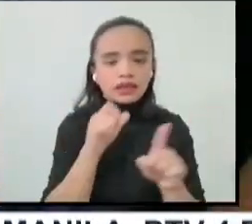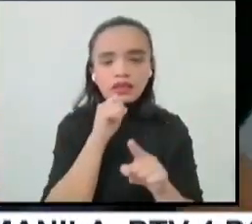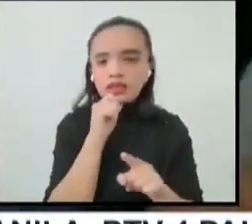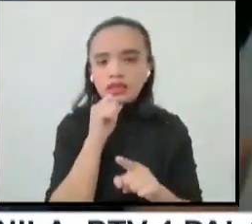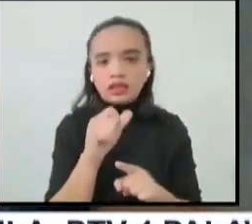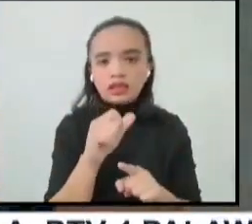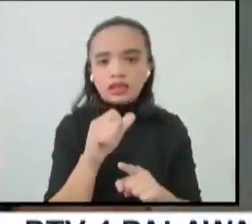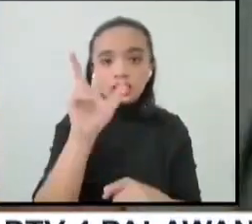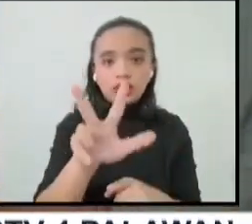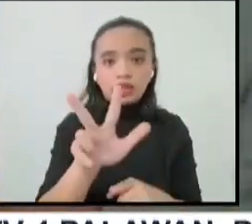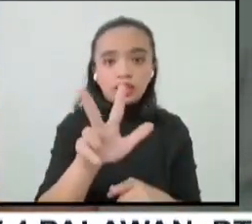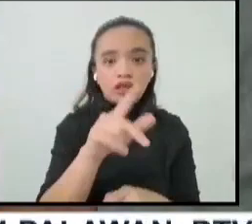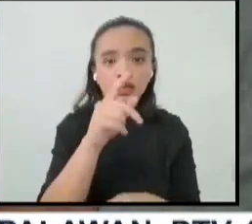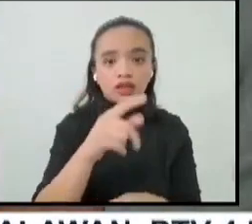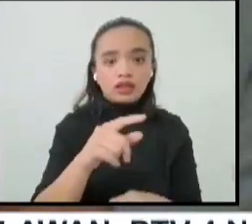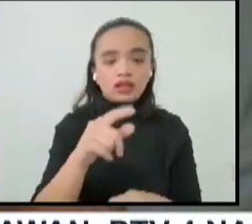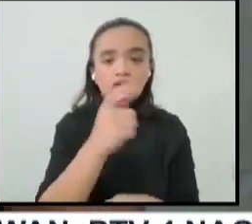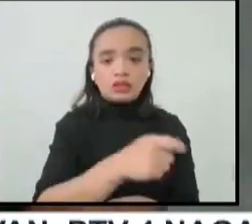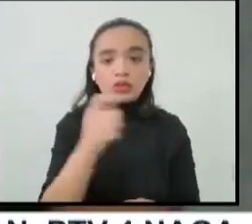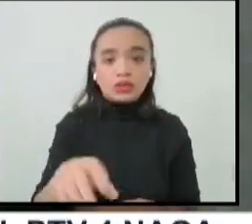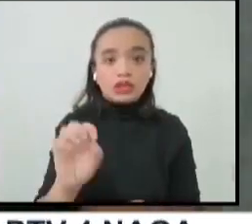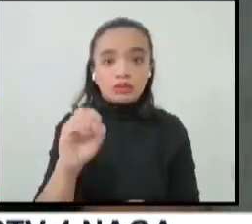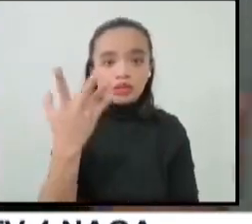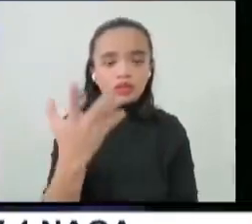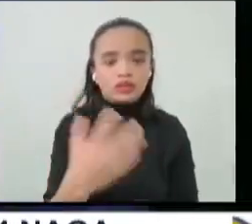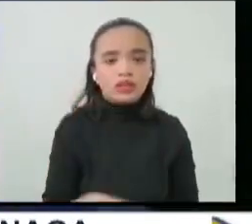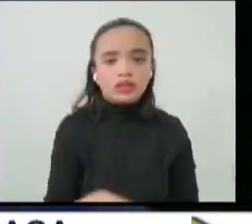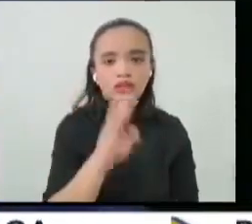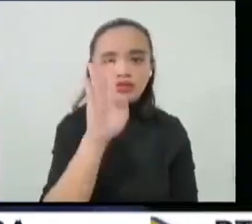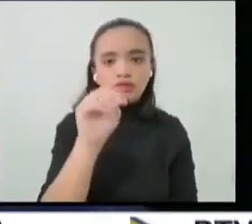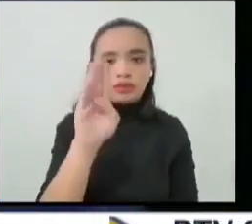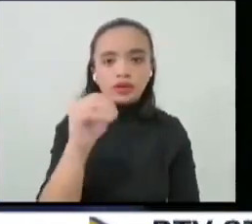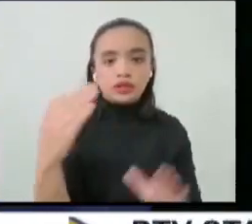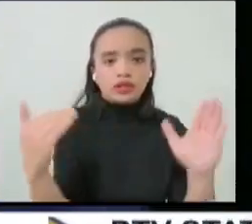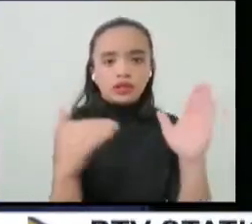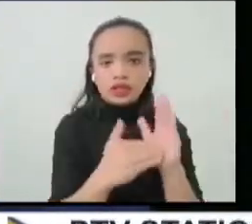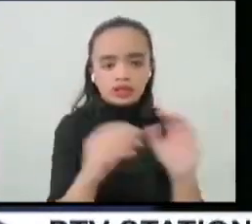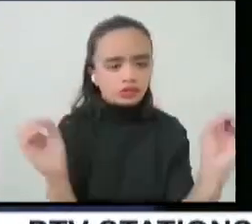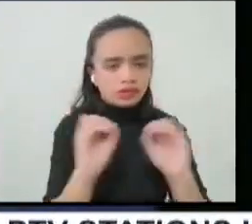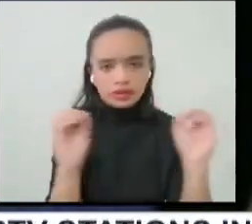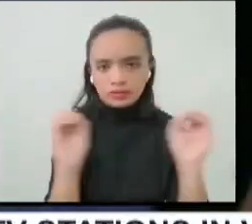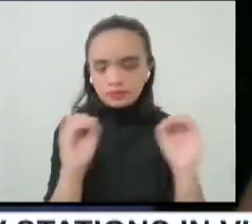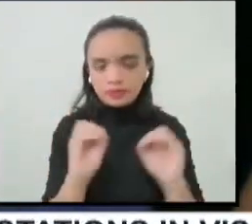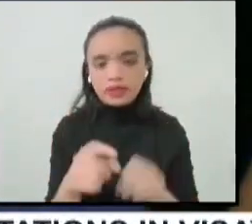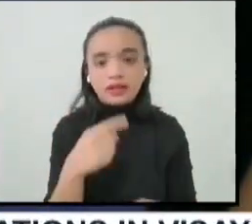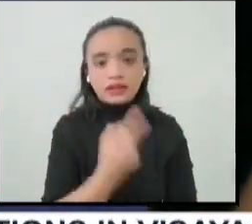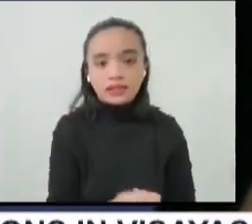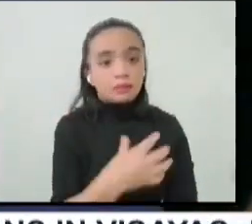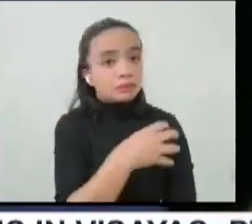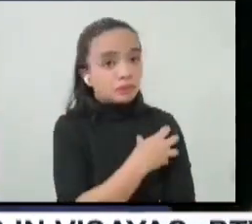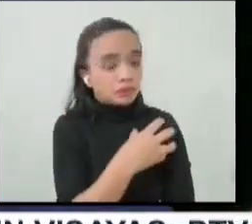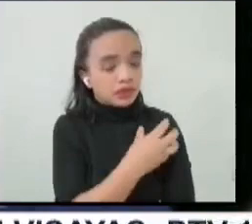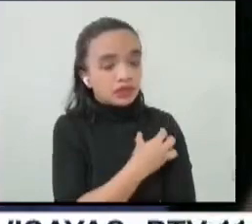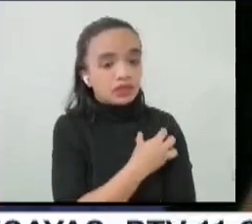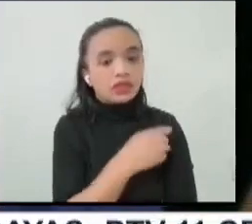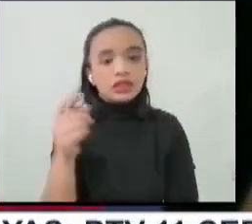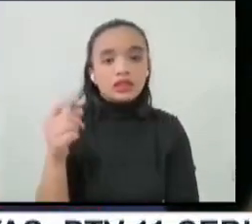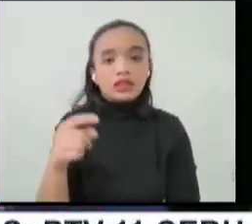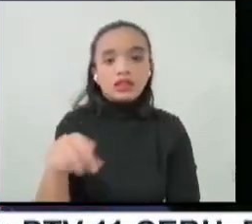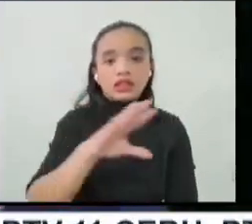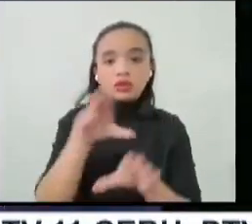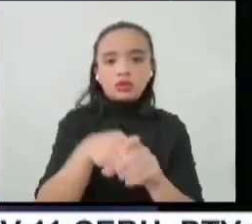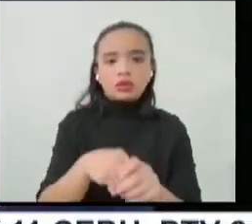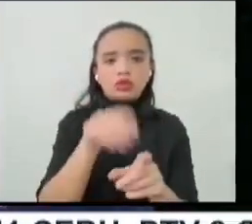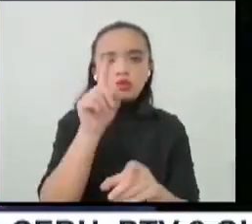tools na nagkakahalaga ng mahigit 14,000 pesos. Ayon sa pulisya, kabilang sa iisang grupo ang mga